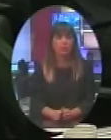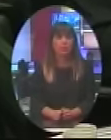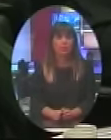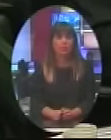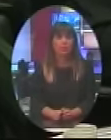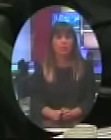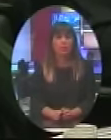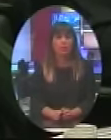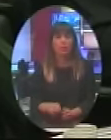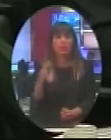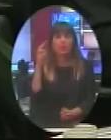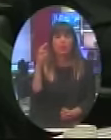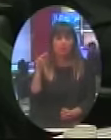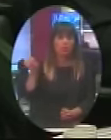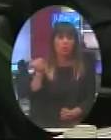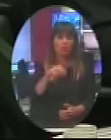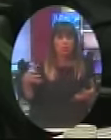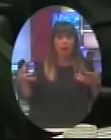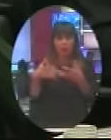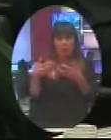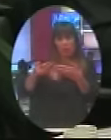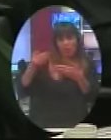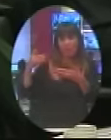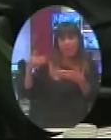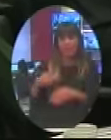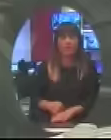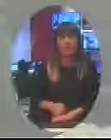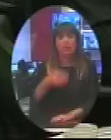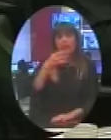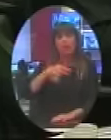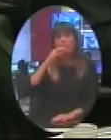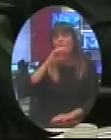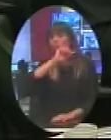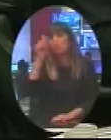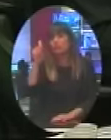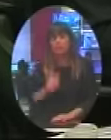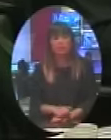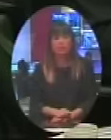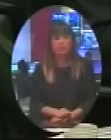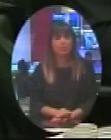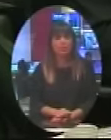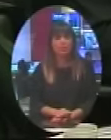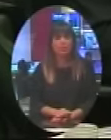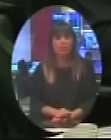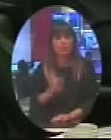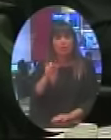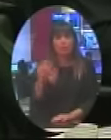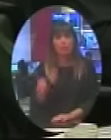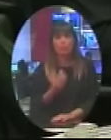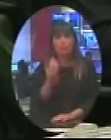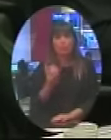העורף מבחינתנו מקבל עדיפות אחרת לגמרי. אם מישהו מנסה לכפות עלינו